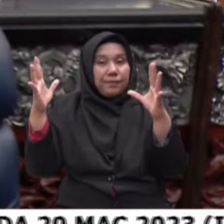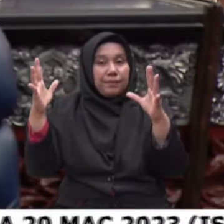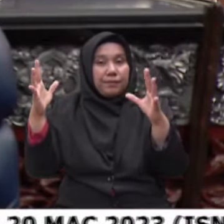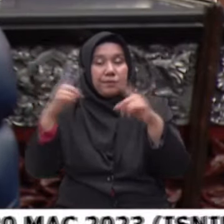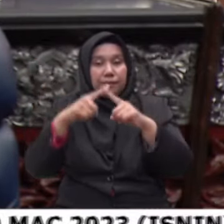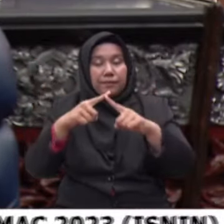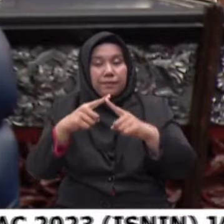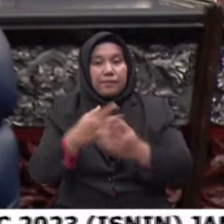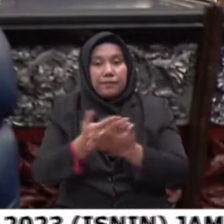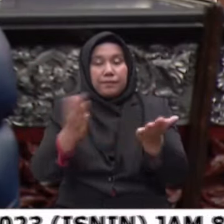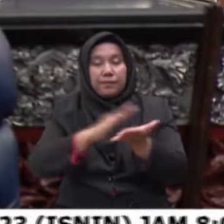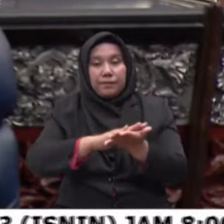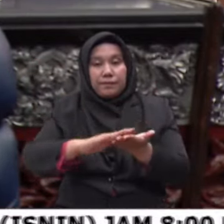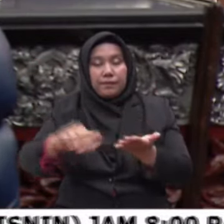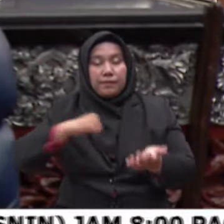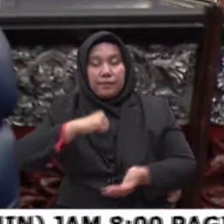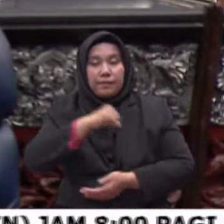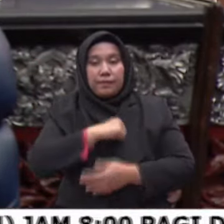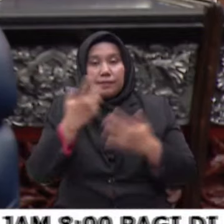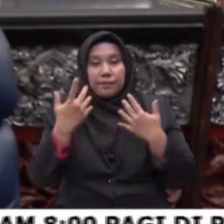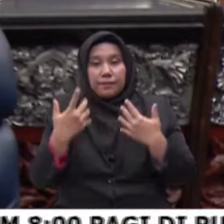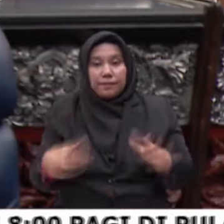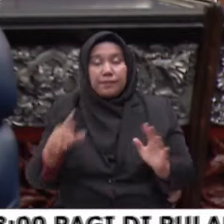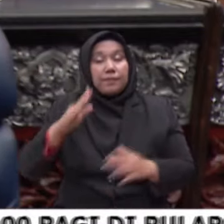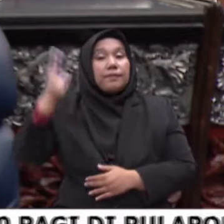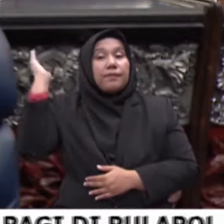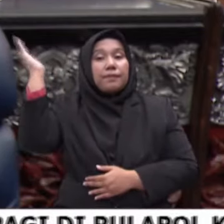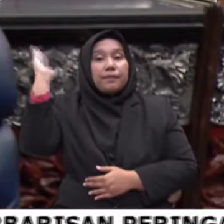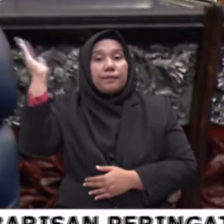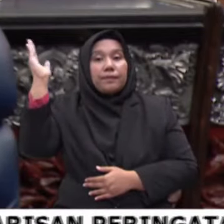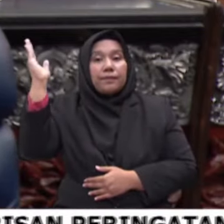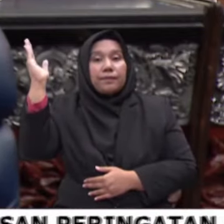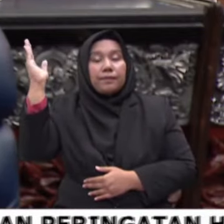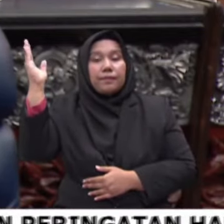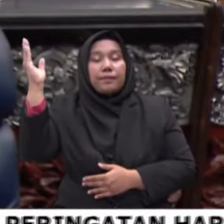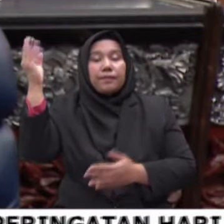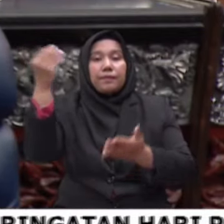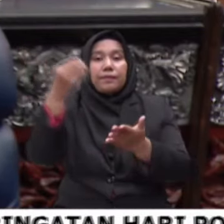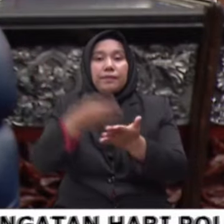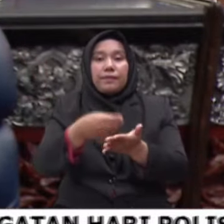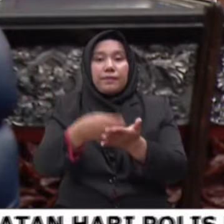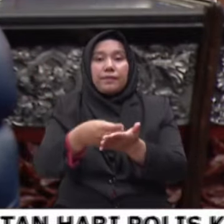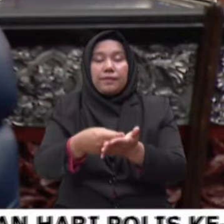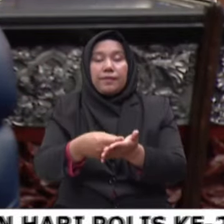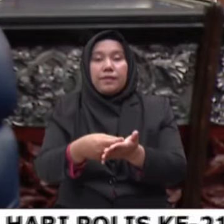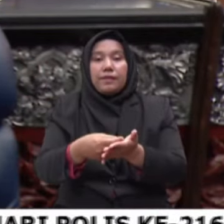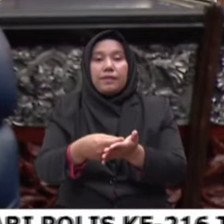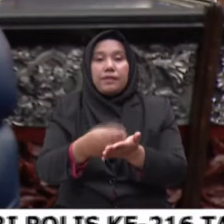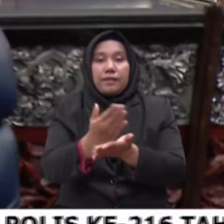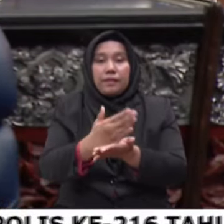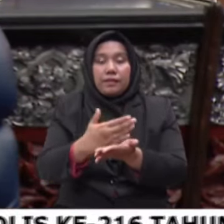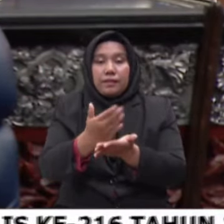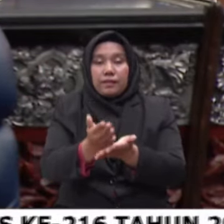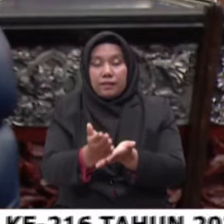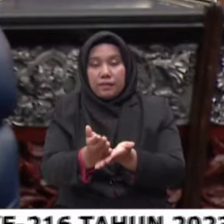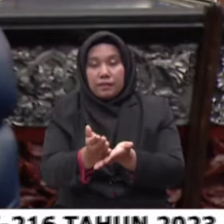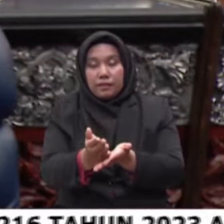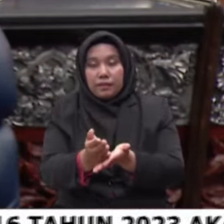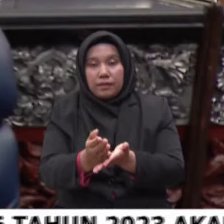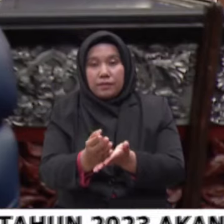yang mulia ini khususnya kepada ahli-ahli yang telah membahaskan belanjawan kementerian dalam inisiatif